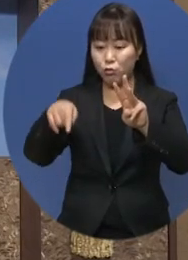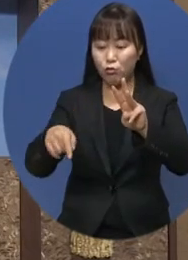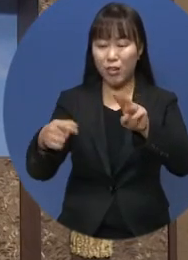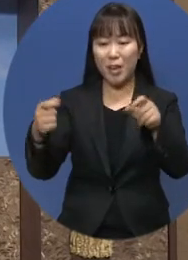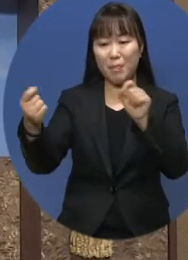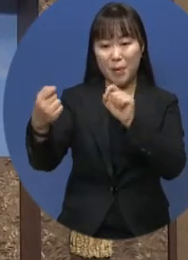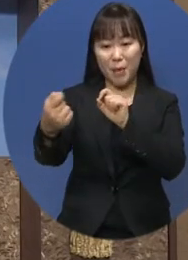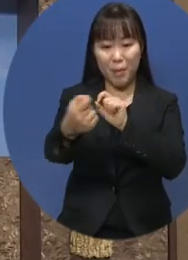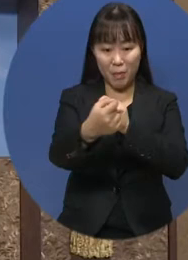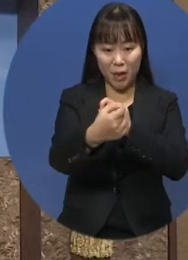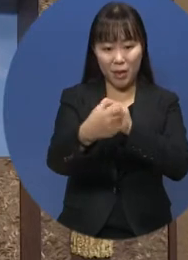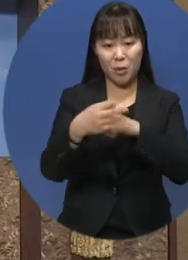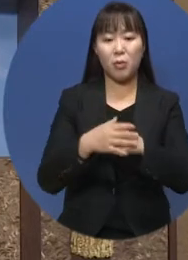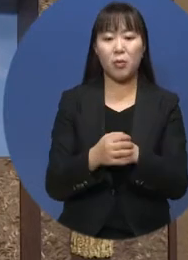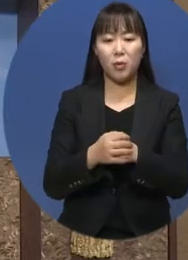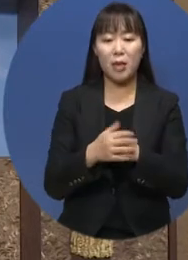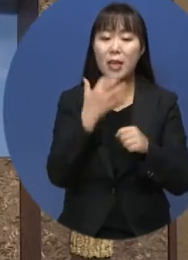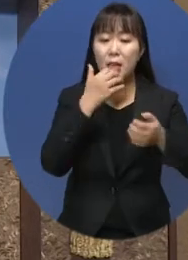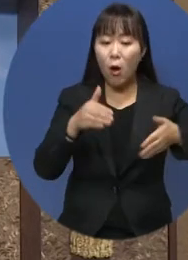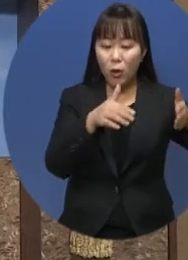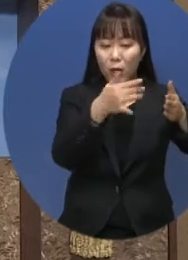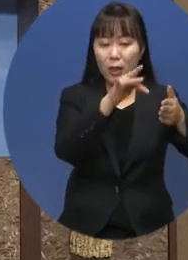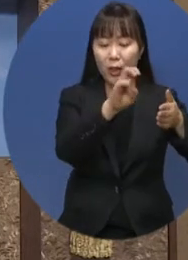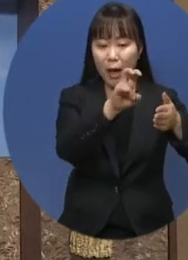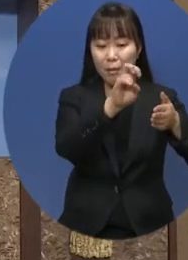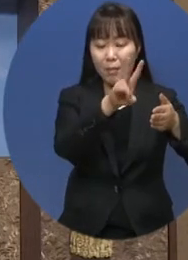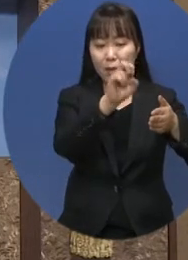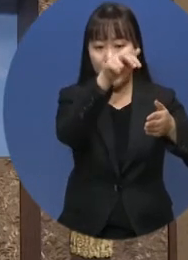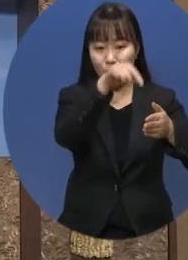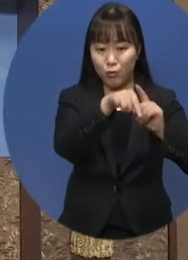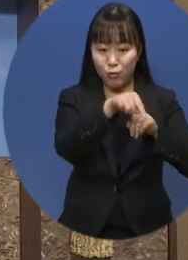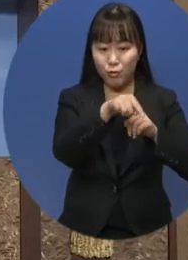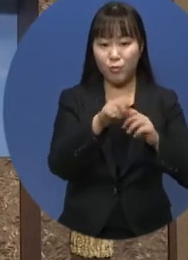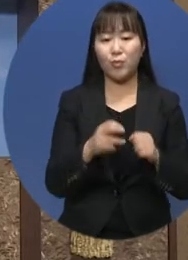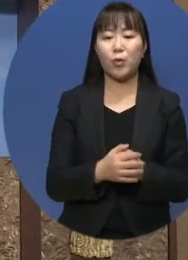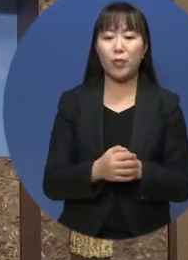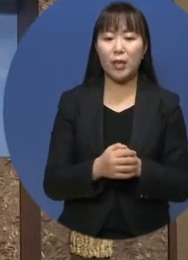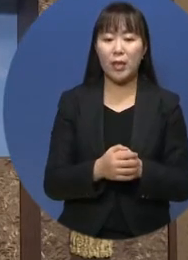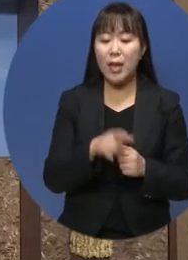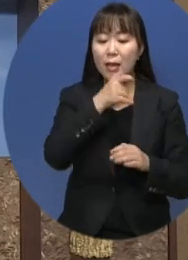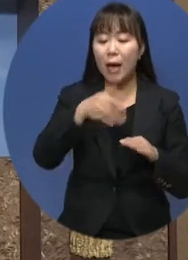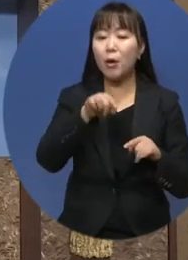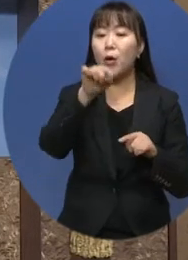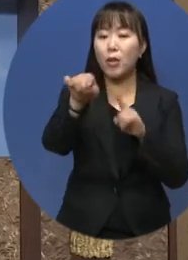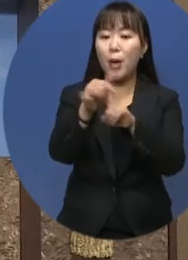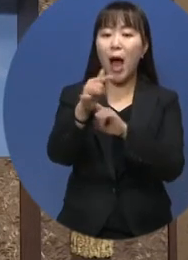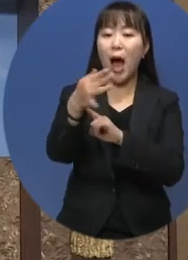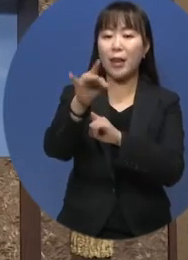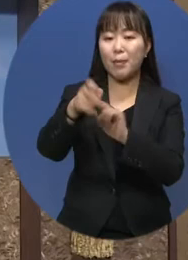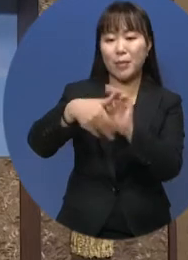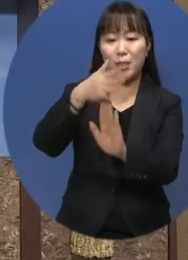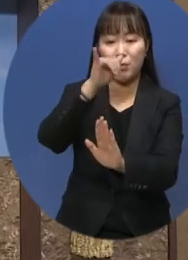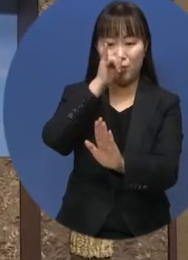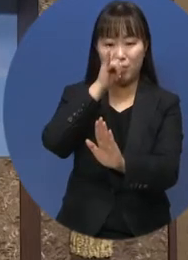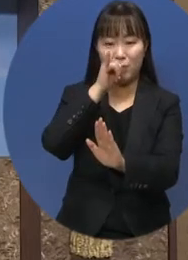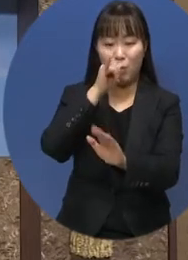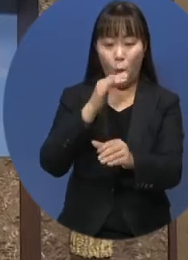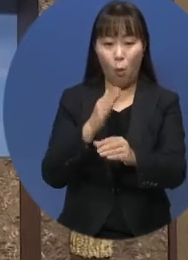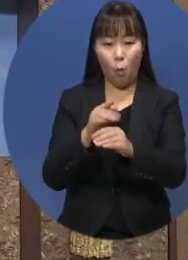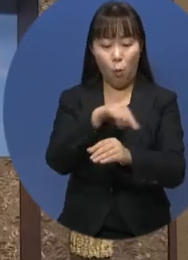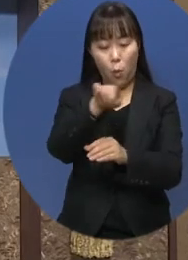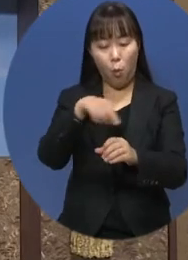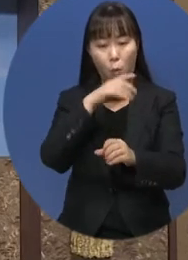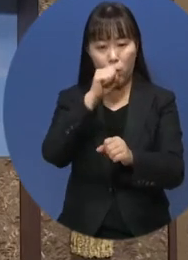있습니다 그리고 경기도 남양주 하고 4 그리고 강을 건너면 하남 수도 바래요 위치 4 완전히